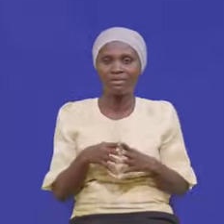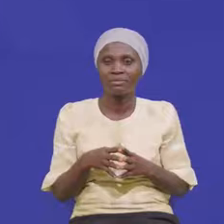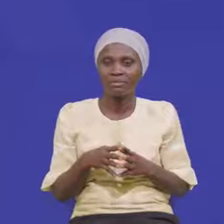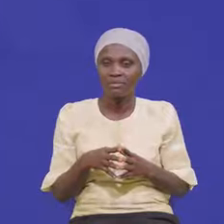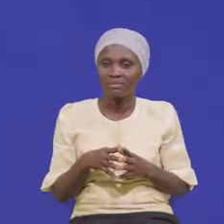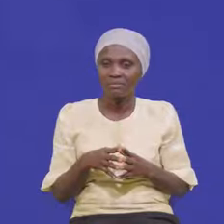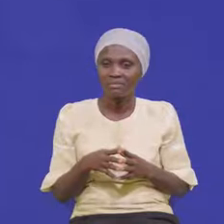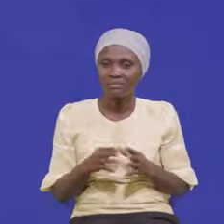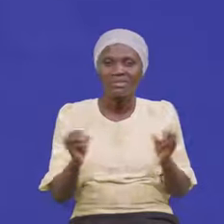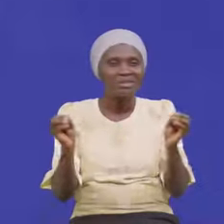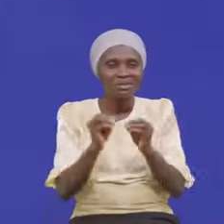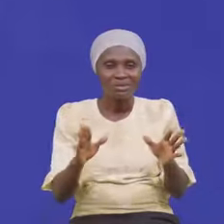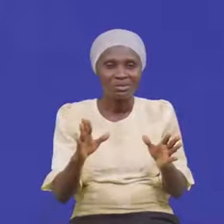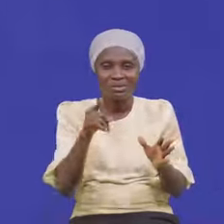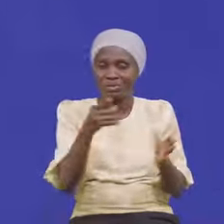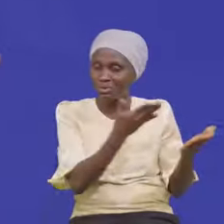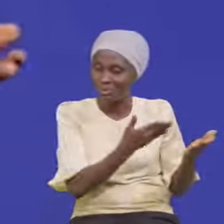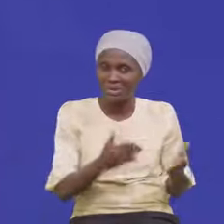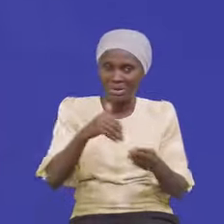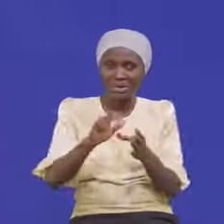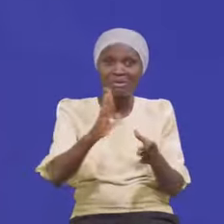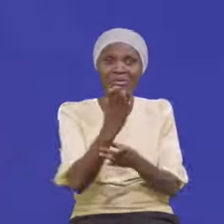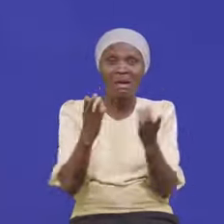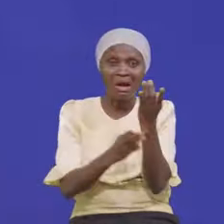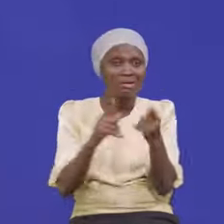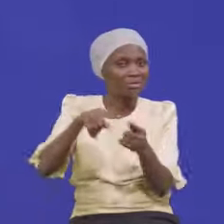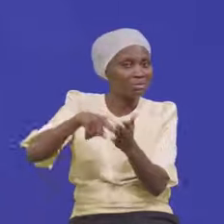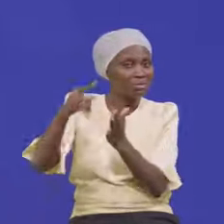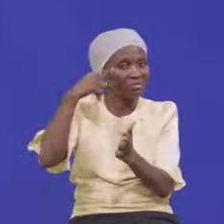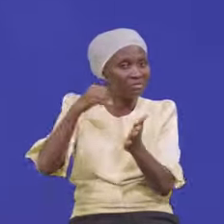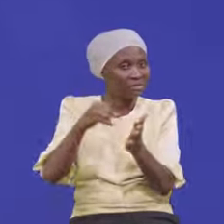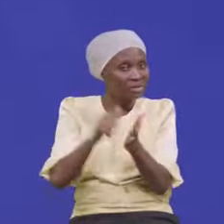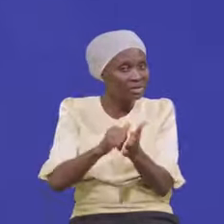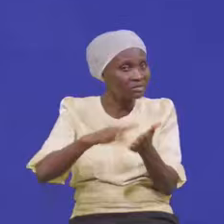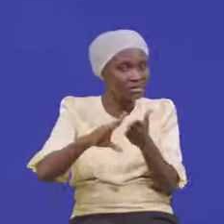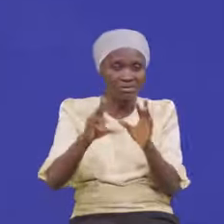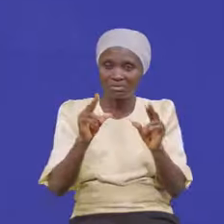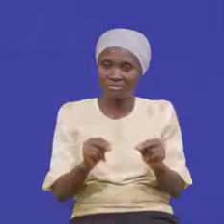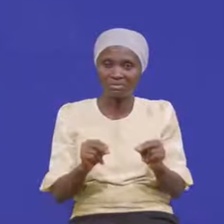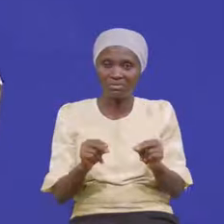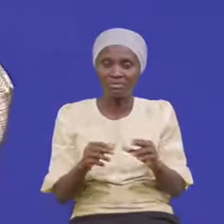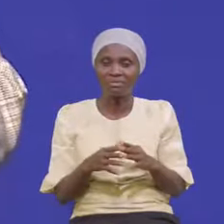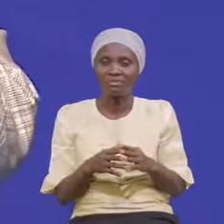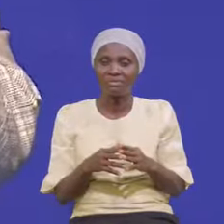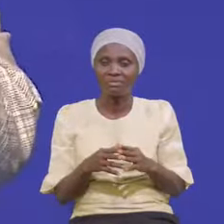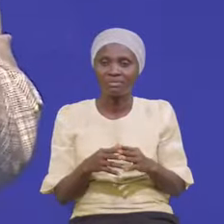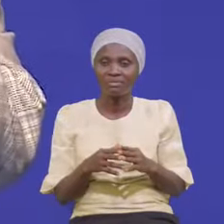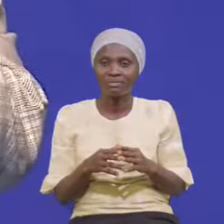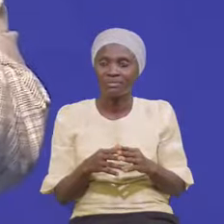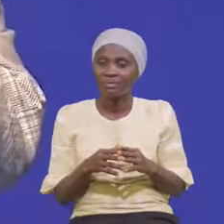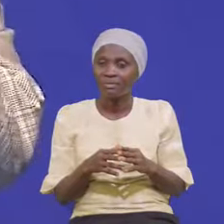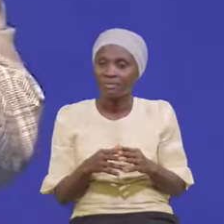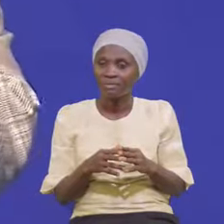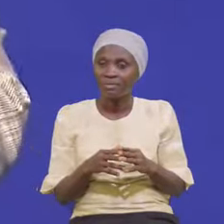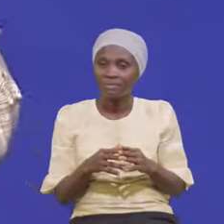వచ్చారు. There's nothing you bring in your hand to pay for that forgiveness. ఆ యొక్క క్షమాపణ కోసం చెల్లించడానికి మీ చేతుల్లో ఏమి తీసుకురావాల్సిన